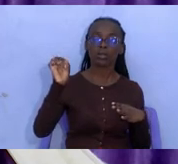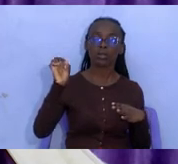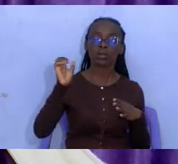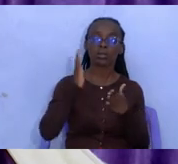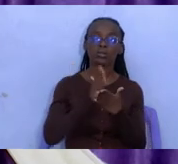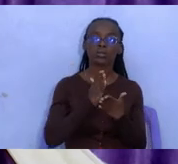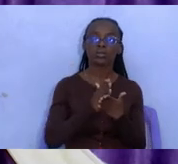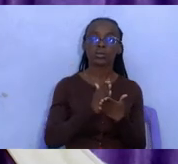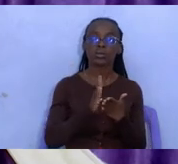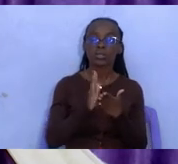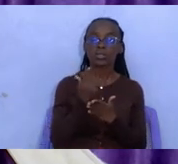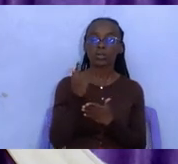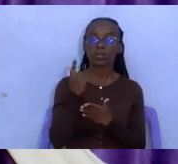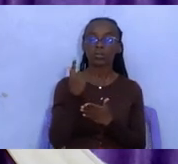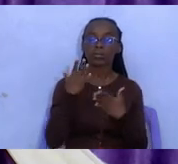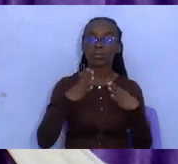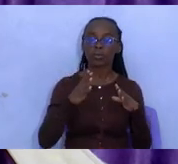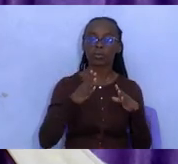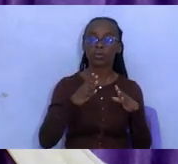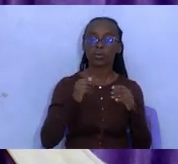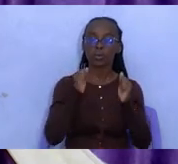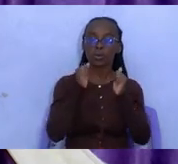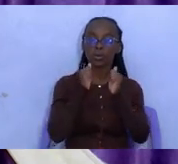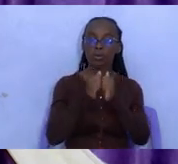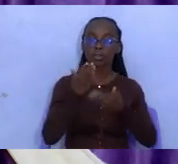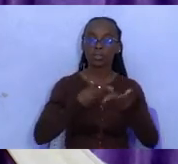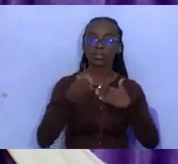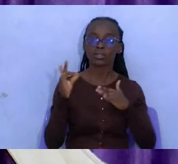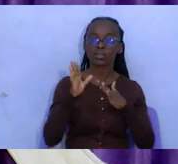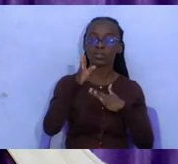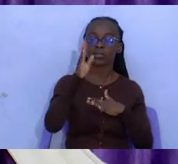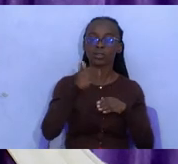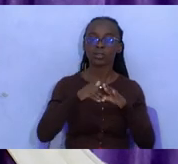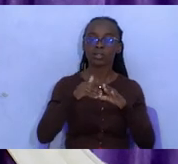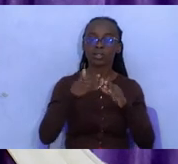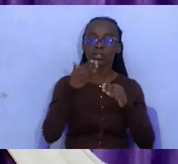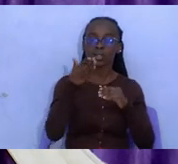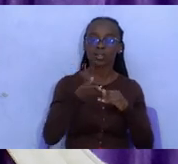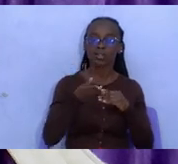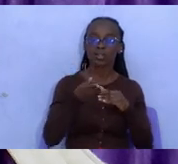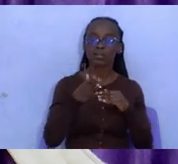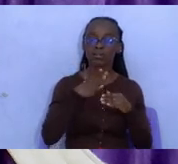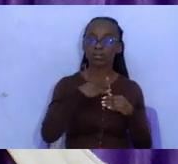Na kuna watu ambao wako na watumishi wa Mungu kama 20 hivi. 20.